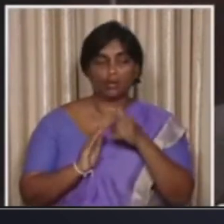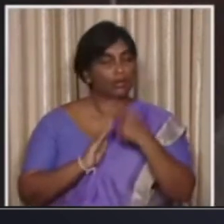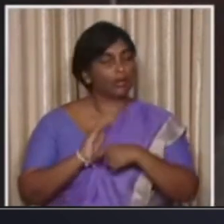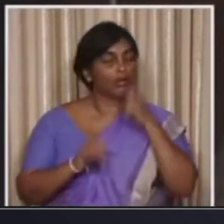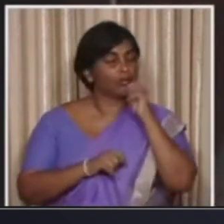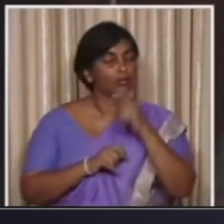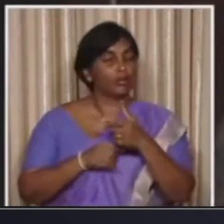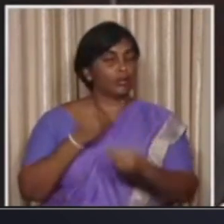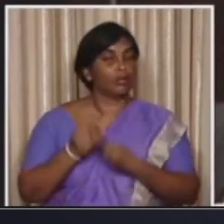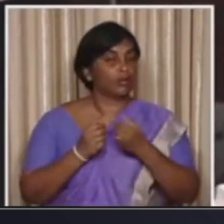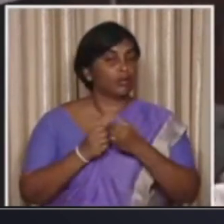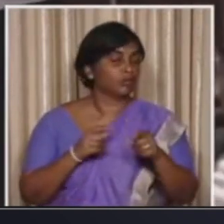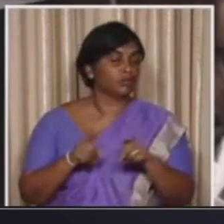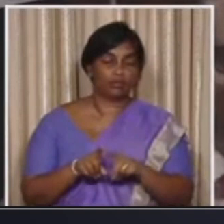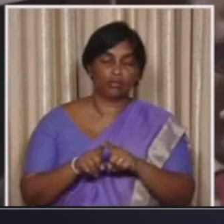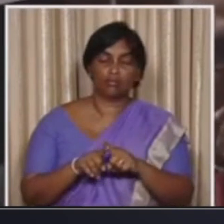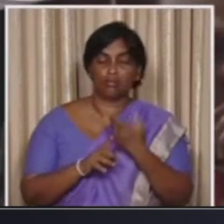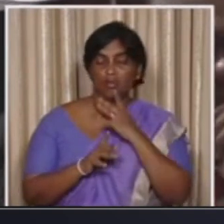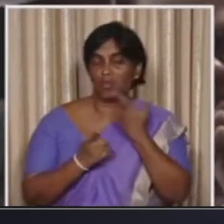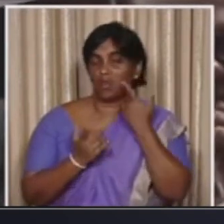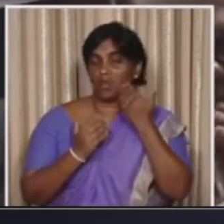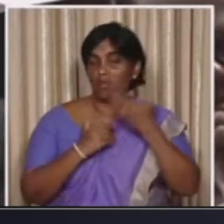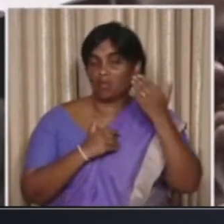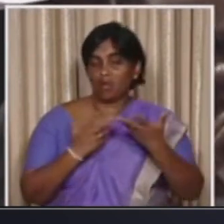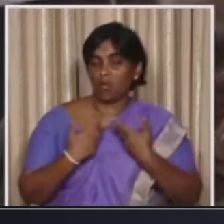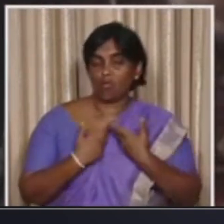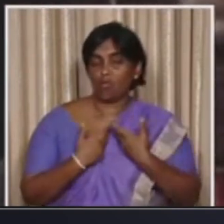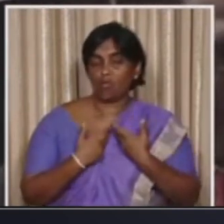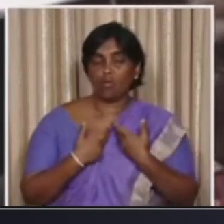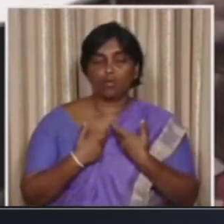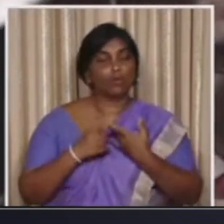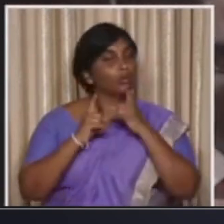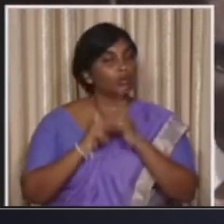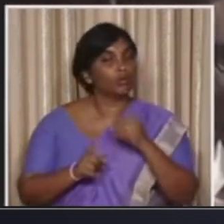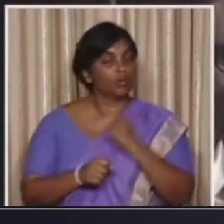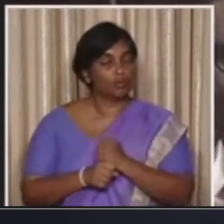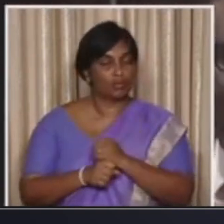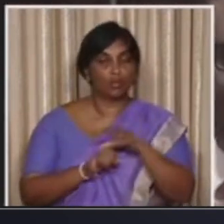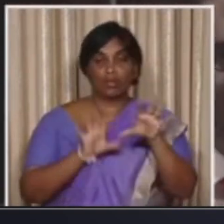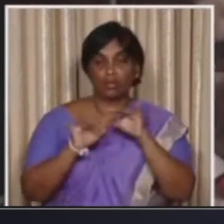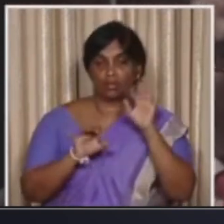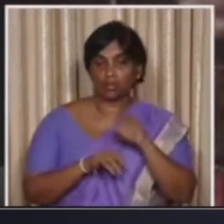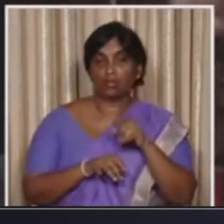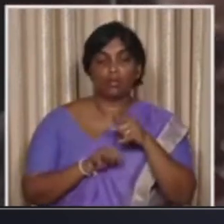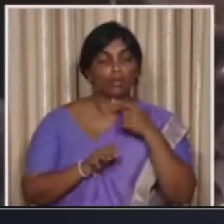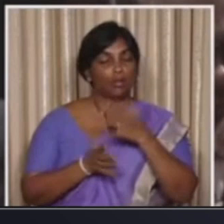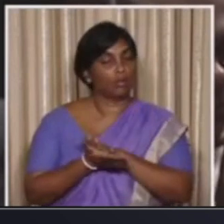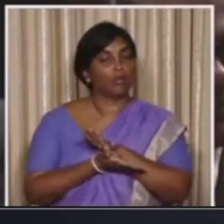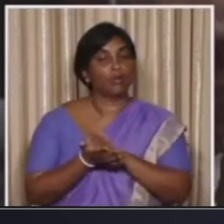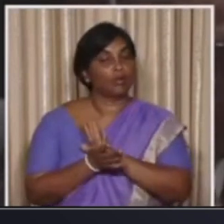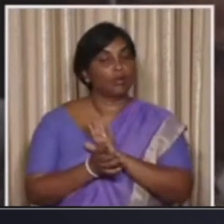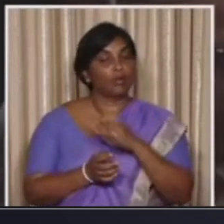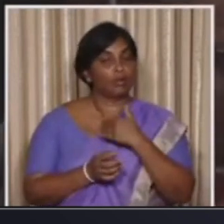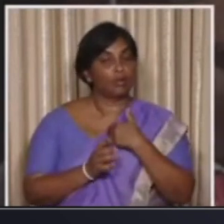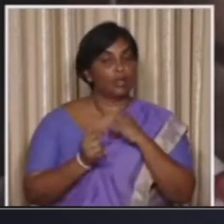රටේ ගමේ නිෂ්පාදනයට කොයි වගේ කනකොකාද හනන්නේ ගරු සභාපතිතුමනි මේ ආණ්ඩුවක්වත් කරලා තියෙන්නේ මේවා නිවැරදි කරන්න නේද